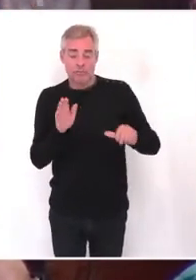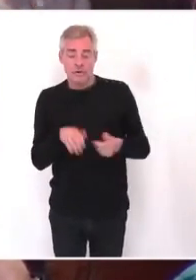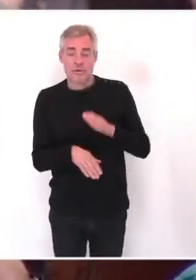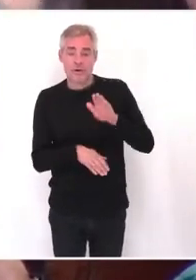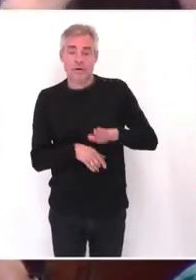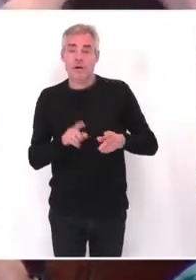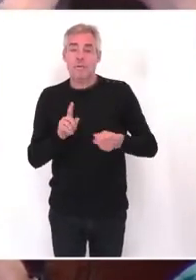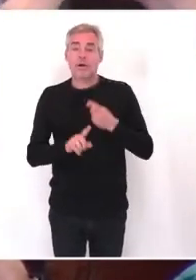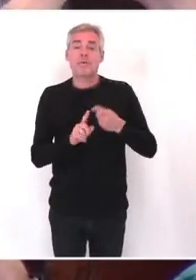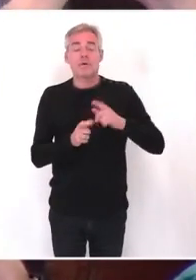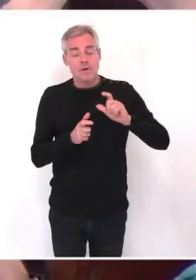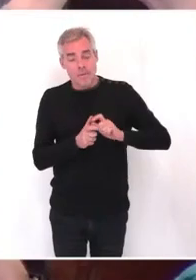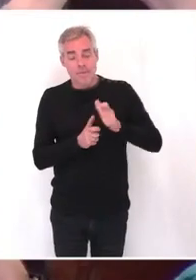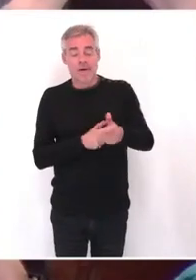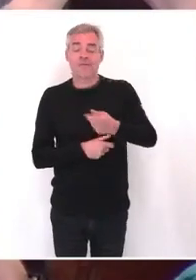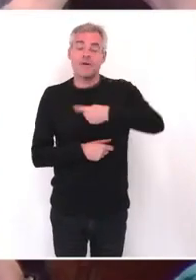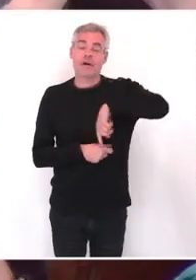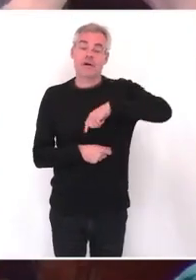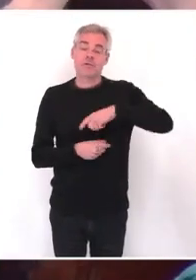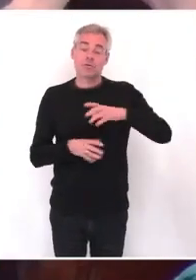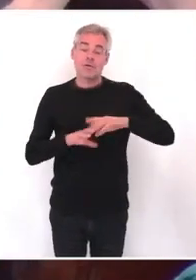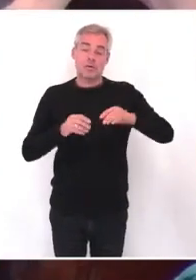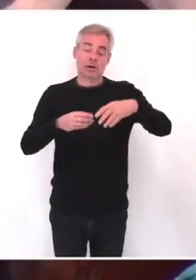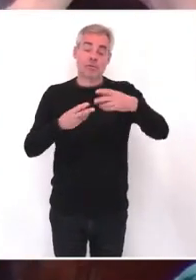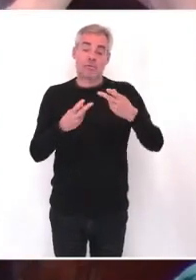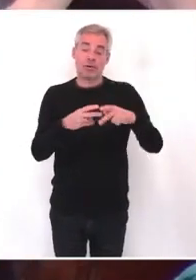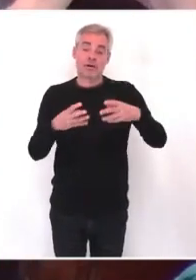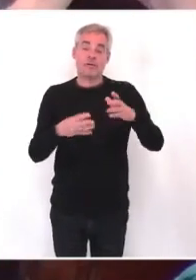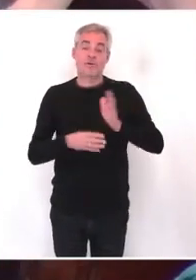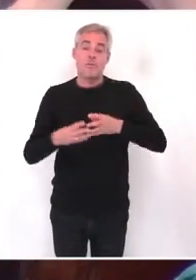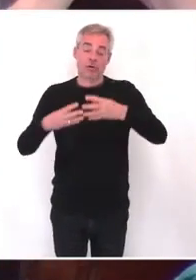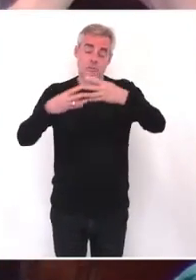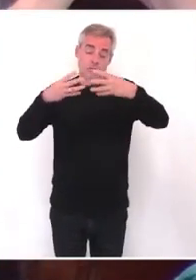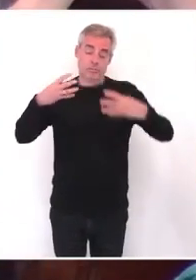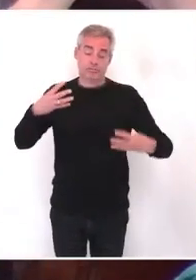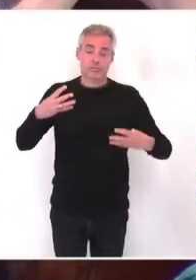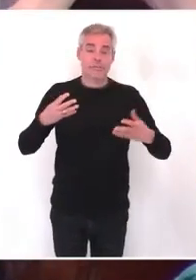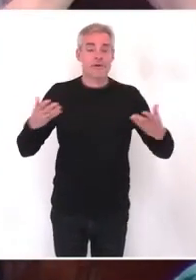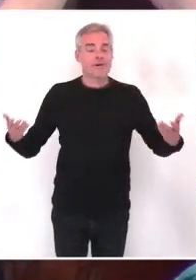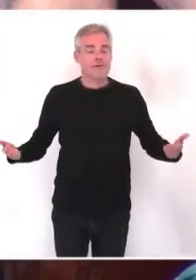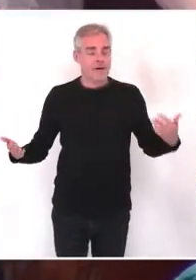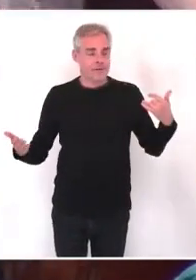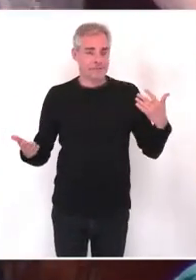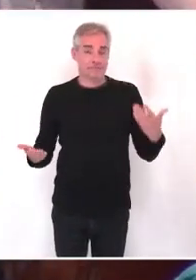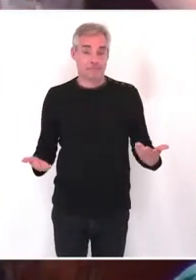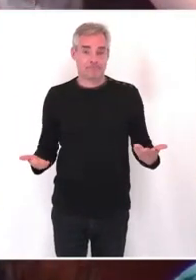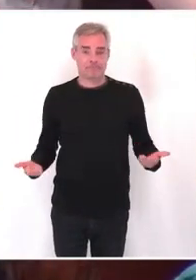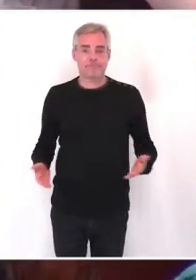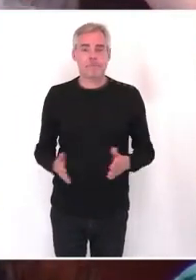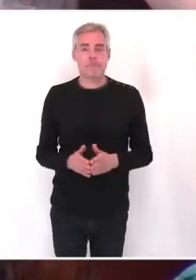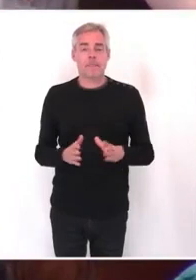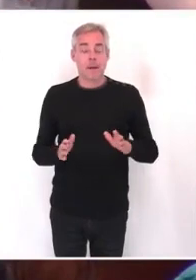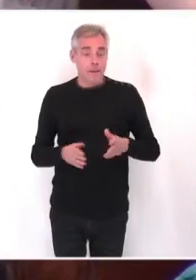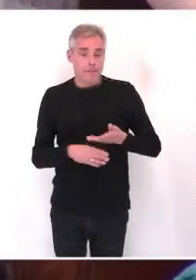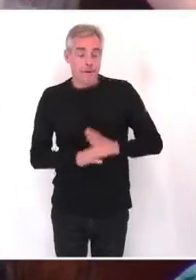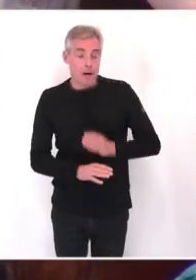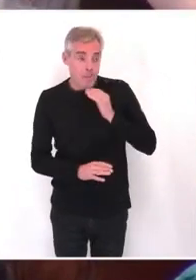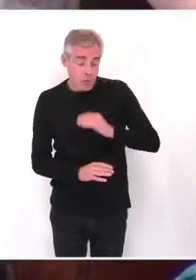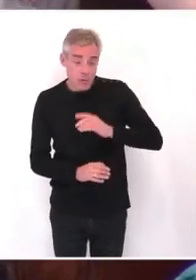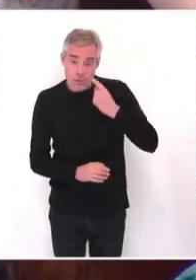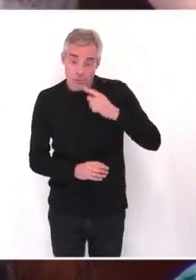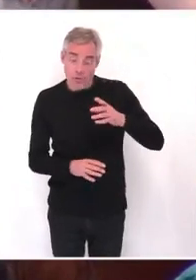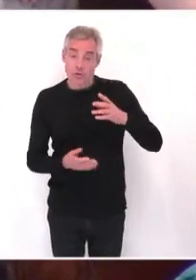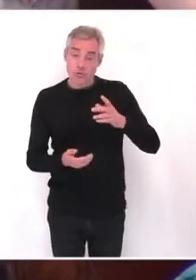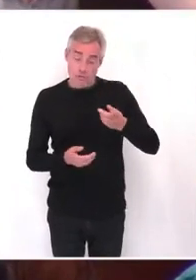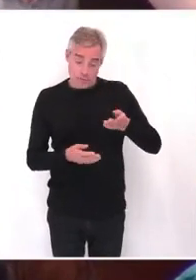indispensable avant d'aboutir à notre déclinaison pour la ville. Nous voilà, en somme, dans les starting blocks pour nos